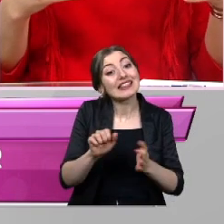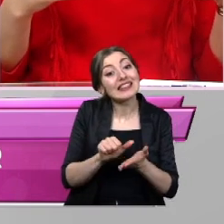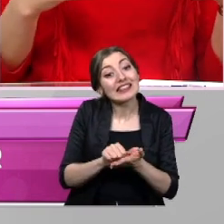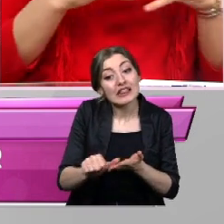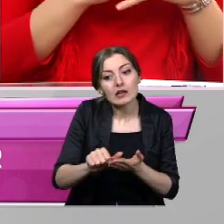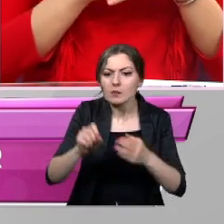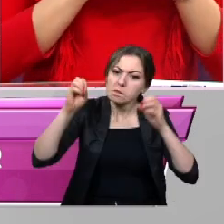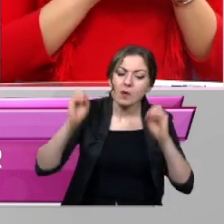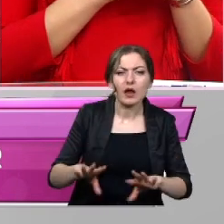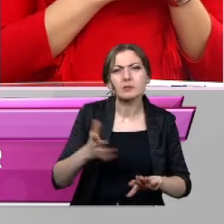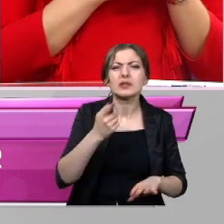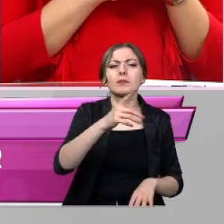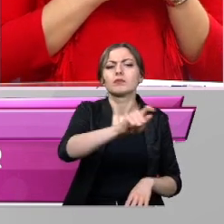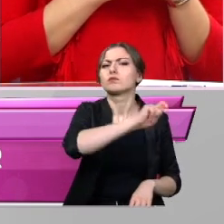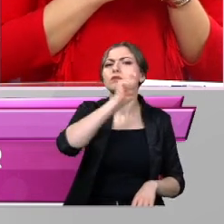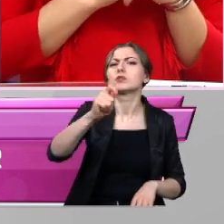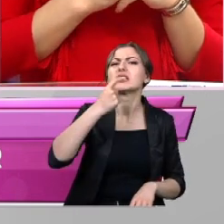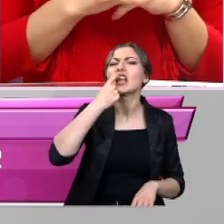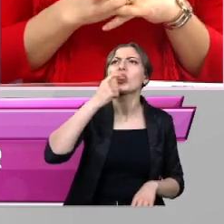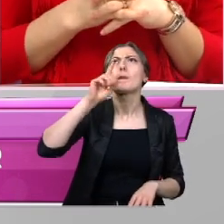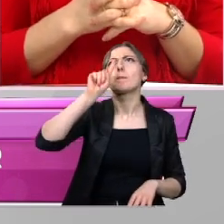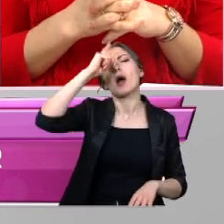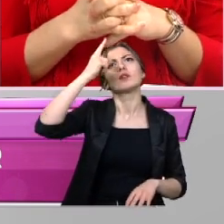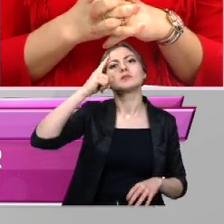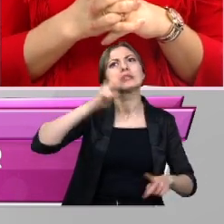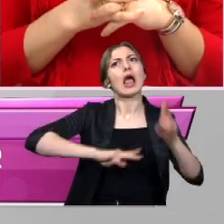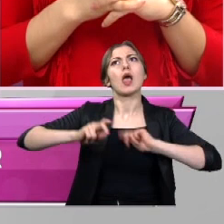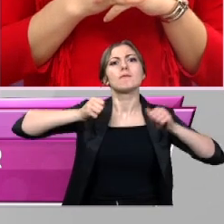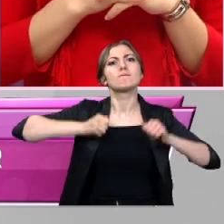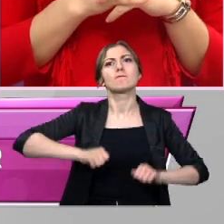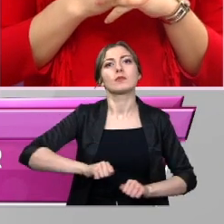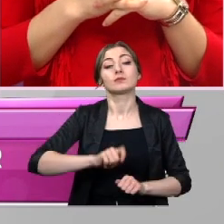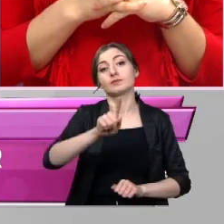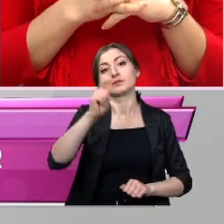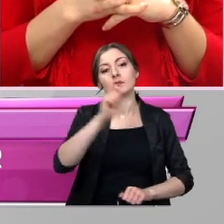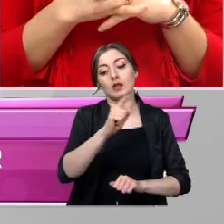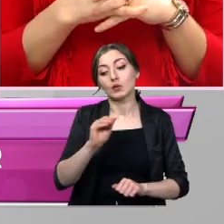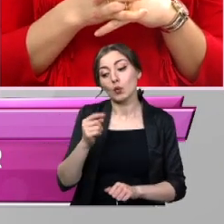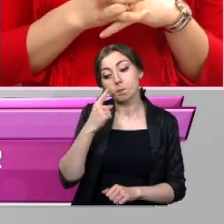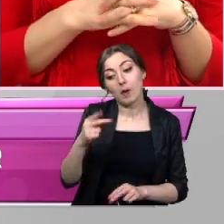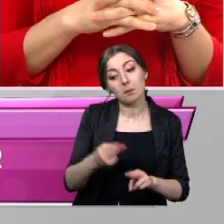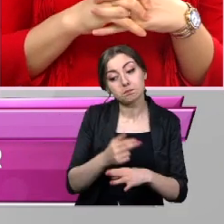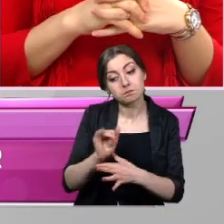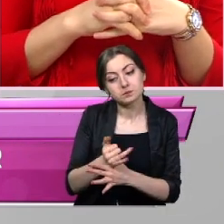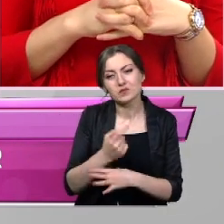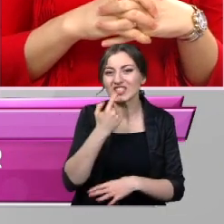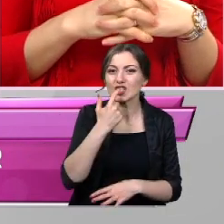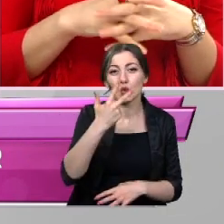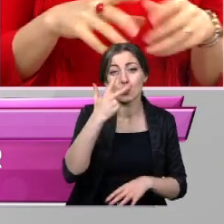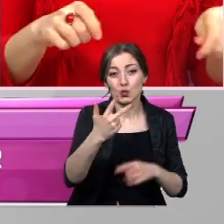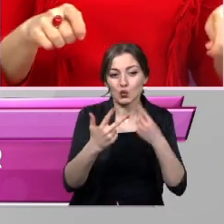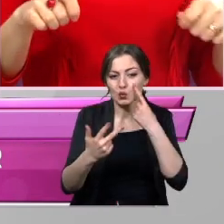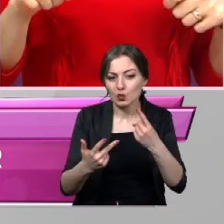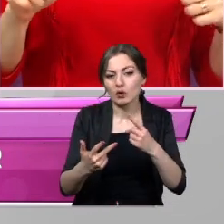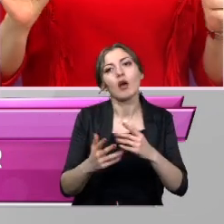çocuğa bırakın demiyorum peşinden itibaren kendi başına giyinmeli bunu biraz çocuğun beceri düzeyini de bağlıdır ama üç yaşından